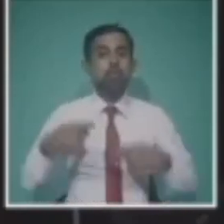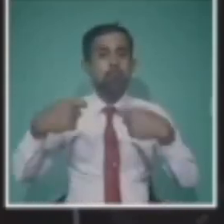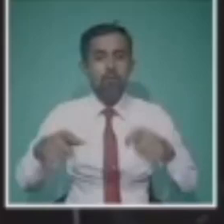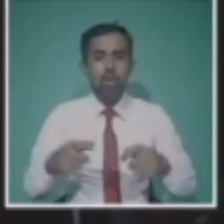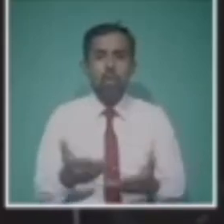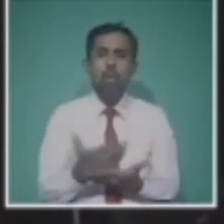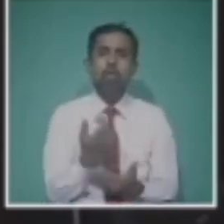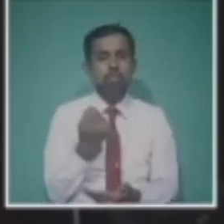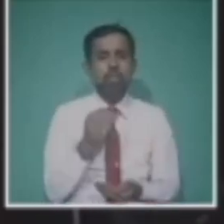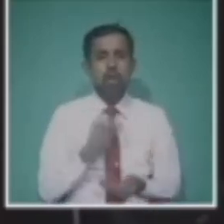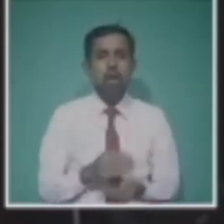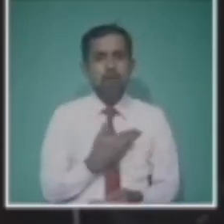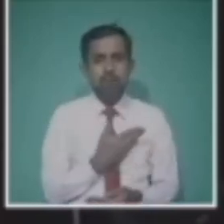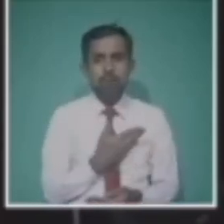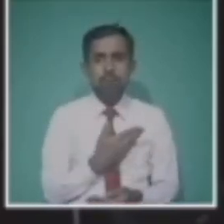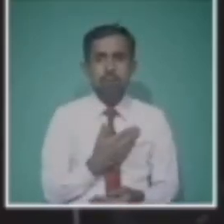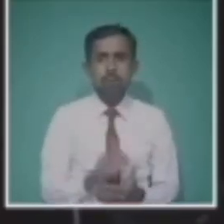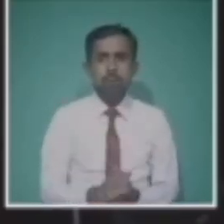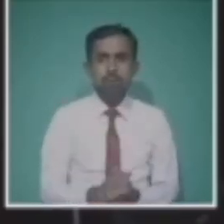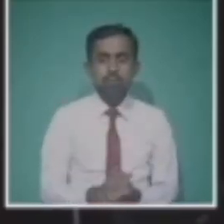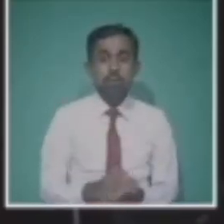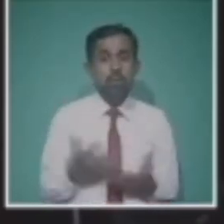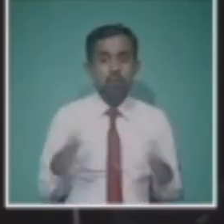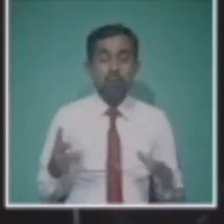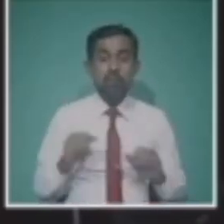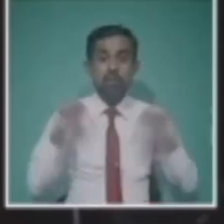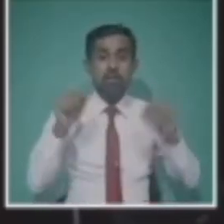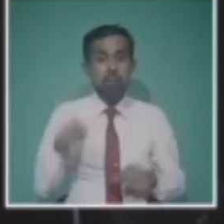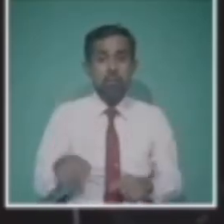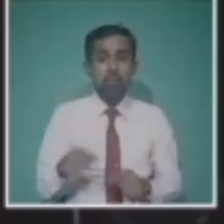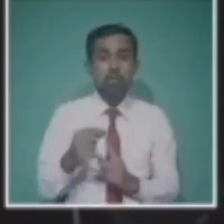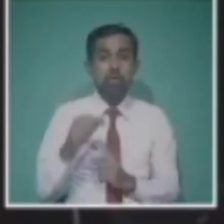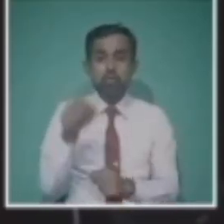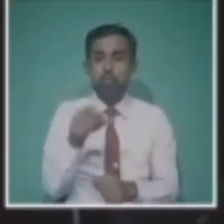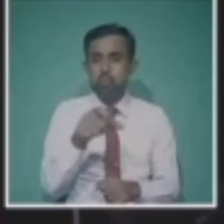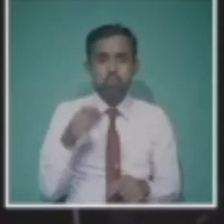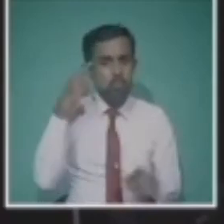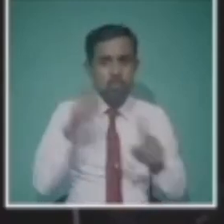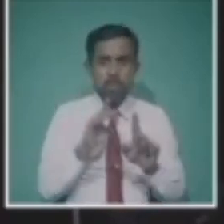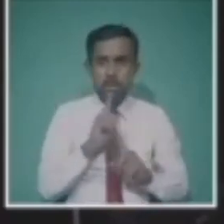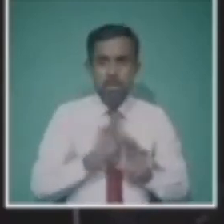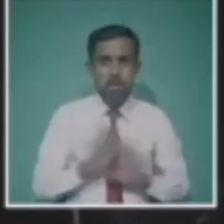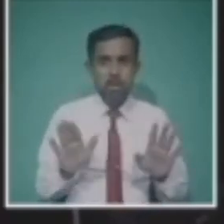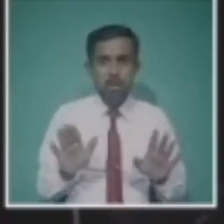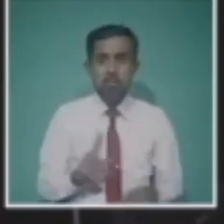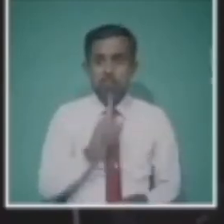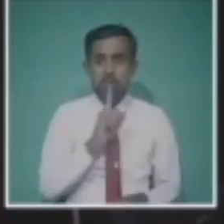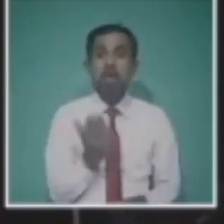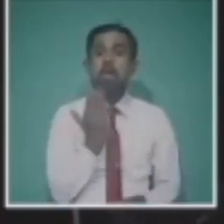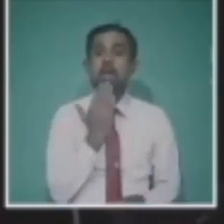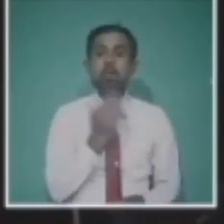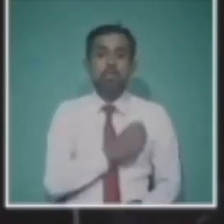ඕන තරම් සල්ලි ඇති. මම මේ වෙච්ච අරගලයයි ඒ අරගලයේ පුද්ගලයින් ගැන නෙමෙයි කියන්නේ. මම මේ කියන්නේ